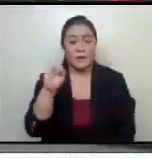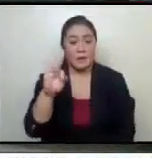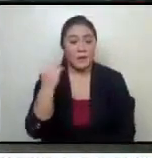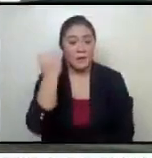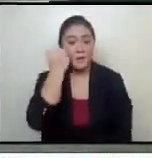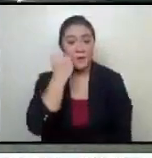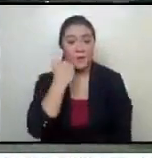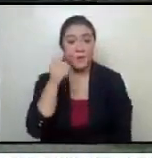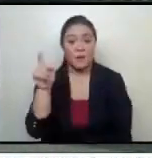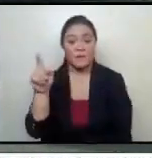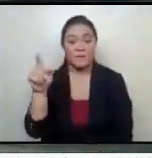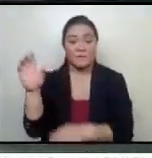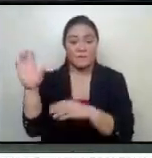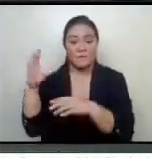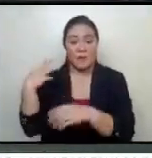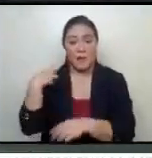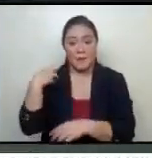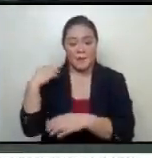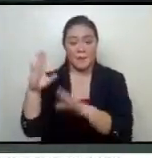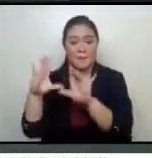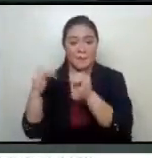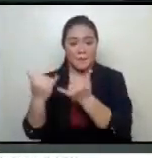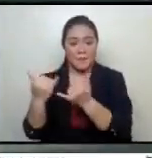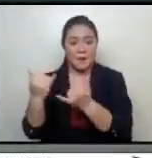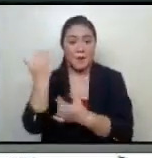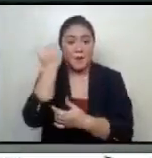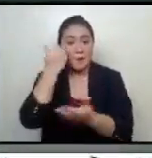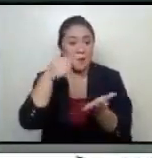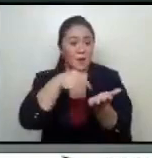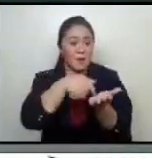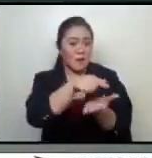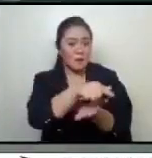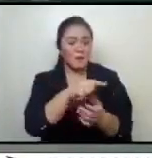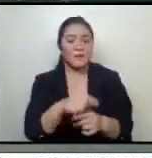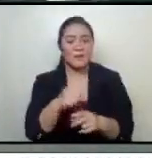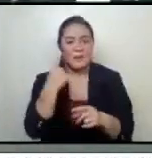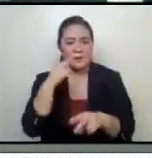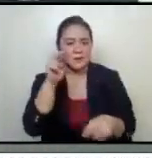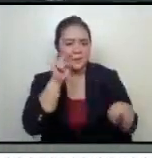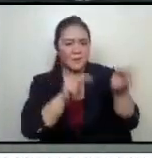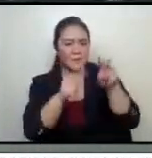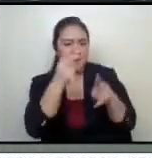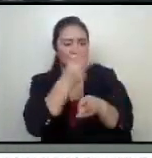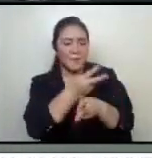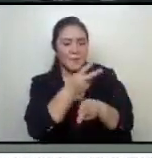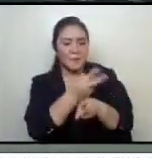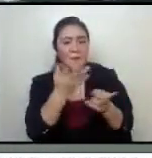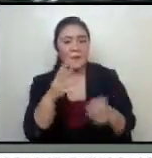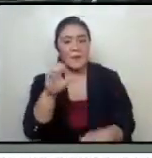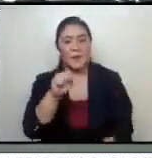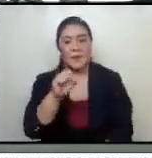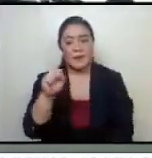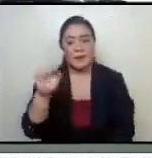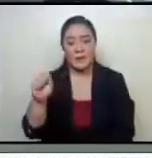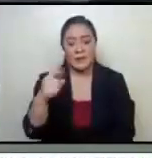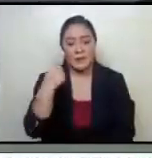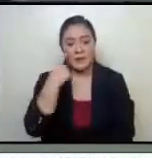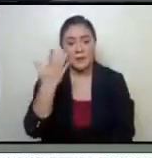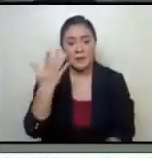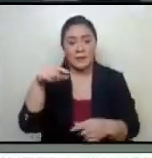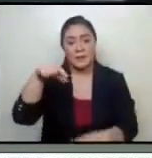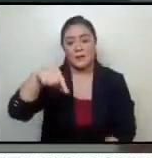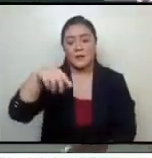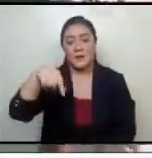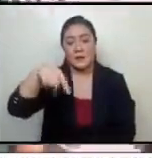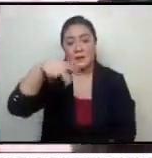mga employer ay i-report ito. Sa kasalukuyan, nakaantabay tayo dito sa branch ng SSS dito sa may bahagi ng Paranaque City para sa gagawin